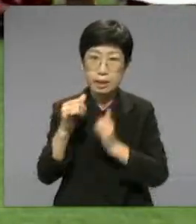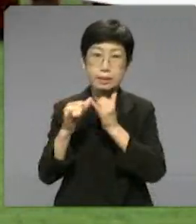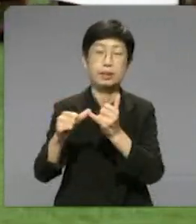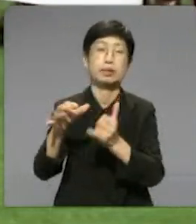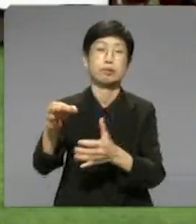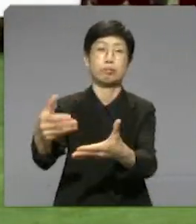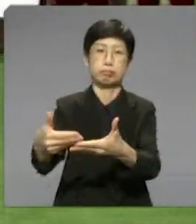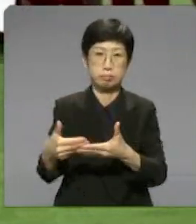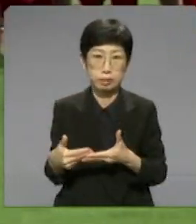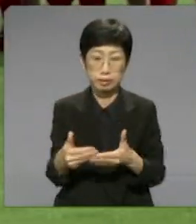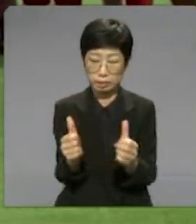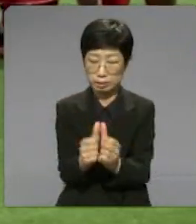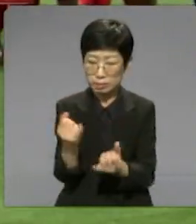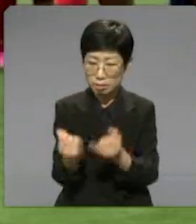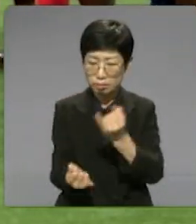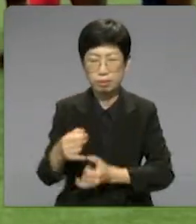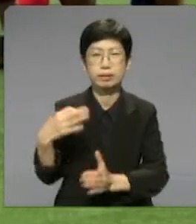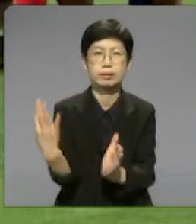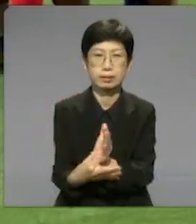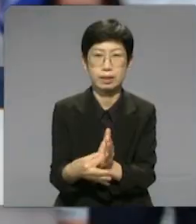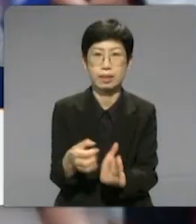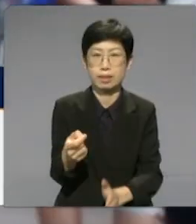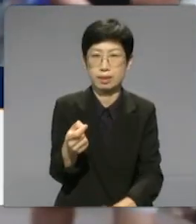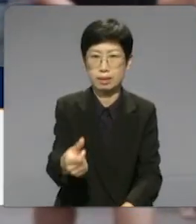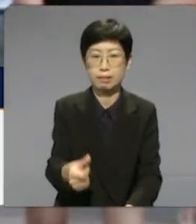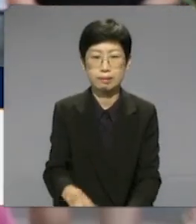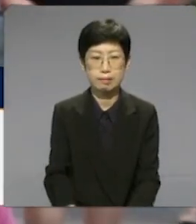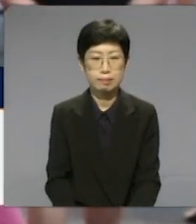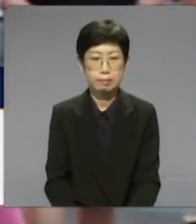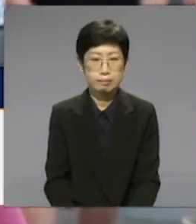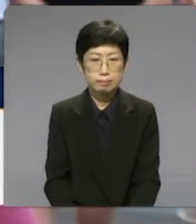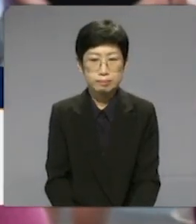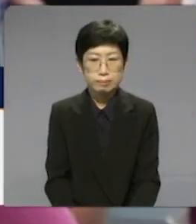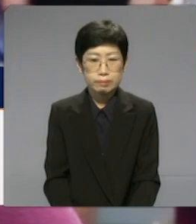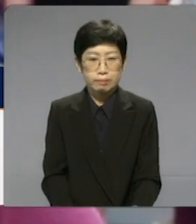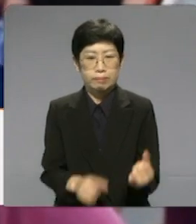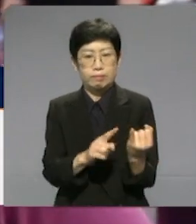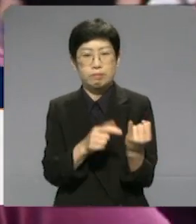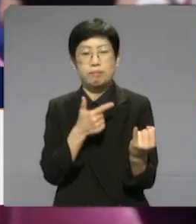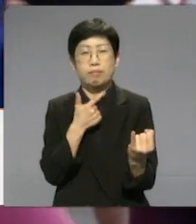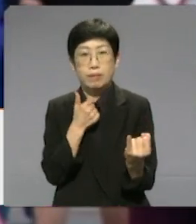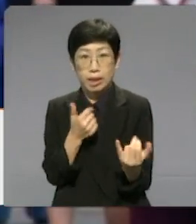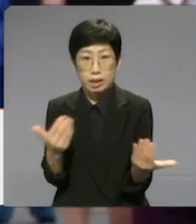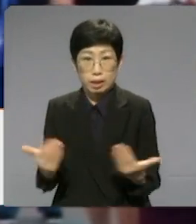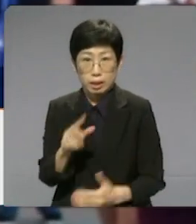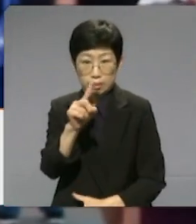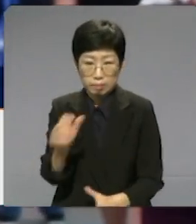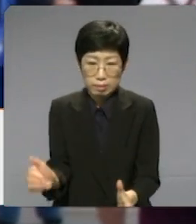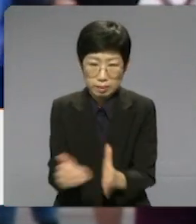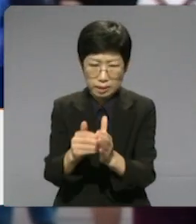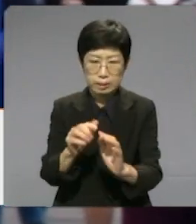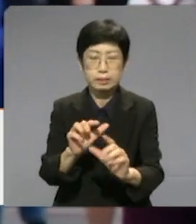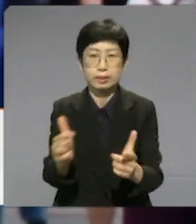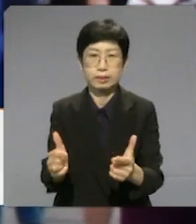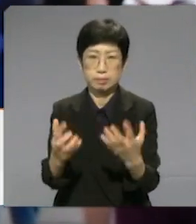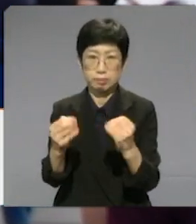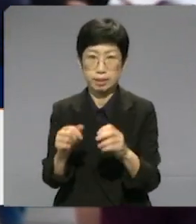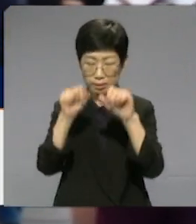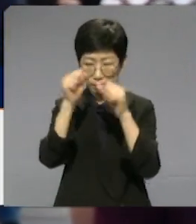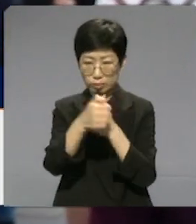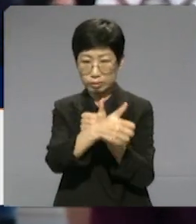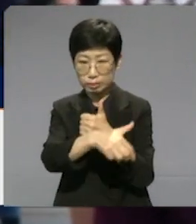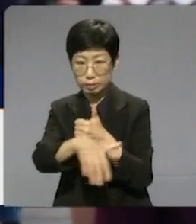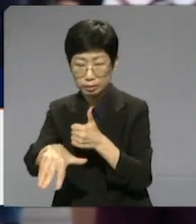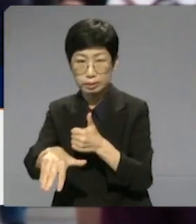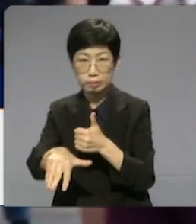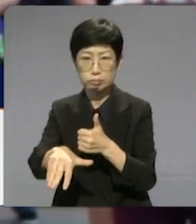남자 월드컵보다는 적습니다. Porque bueno, esto que ha pasado con Jenny no simplemente es como un hecho aislado, es algo que vivimos